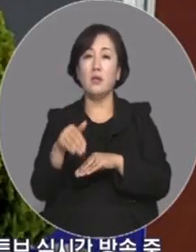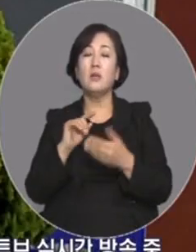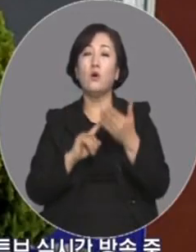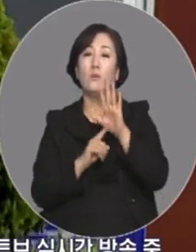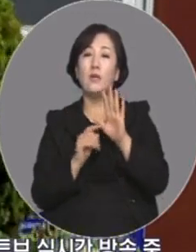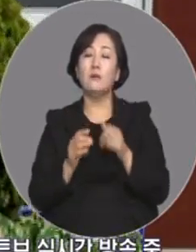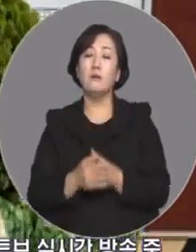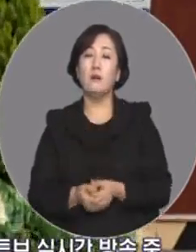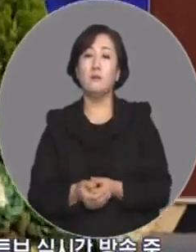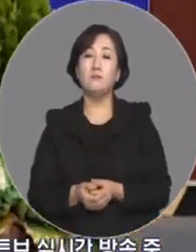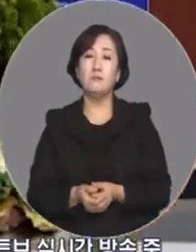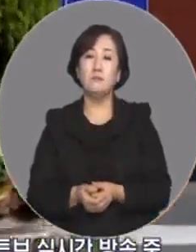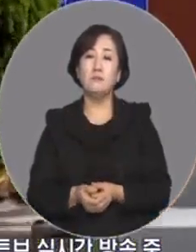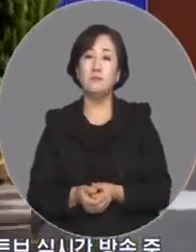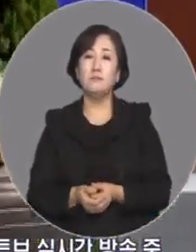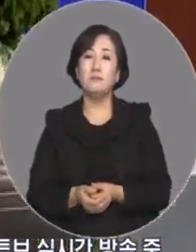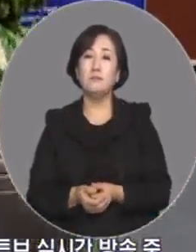밝혔습니다